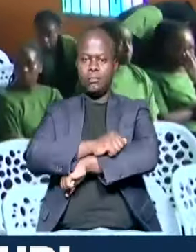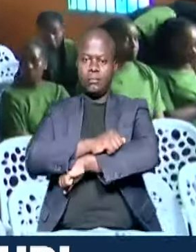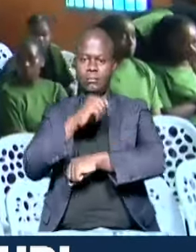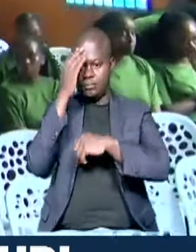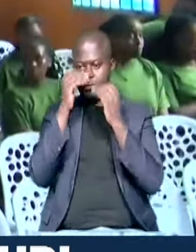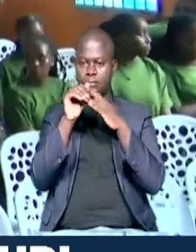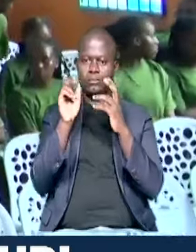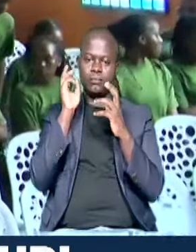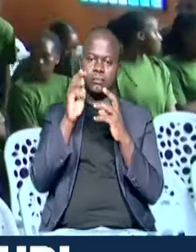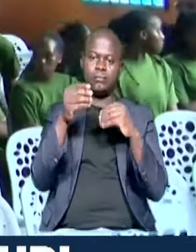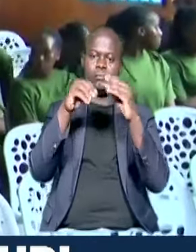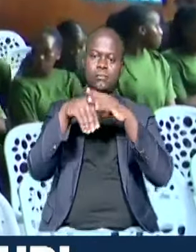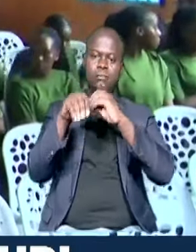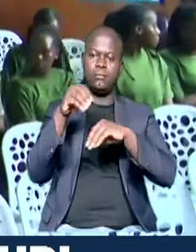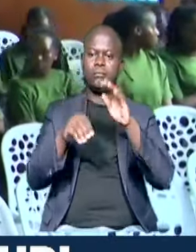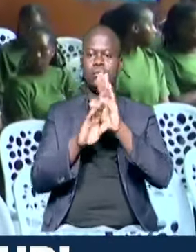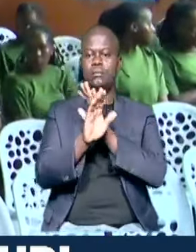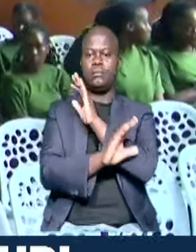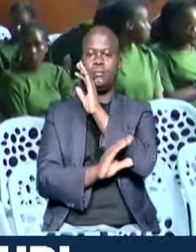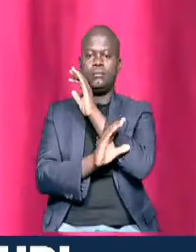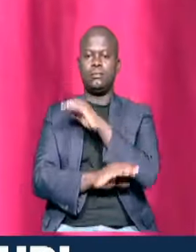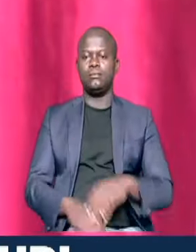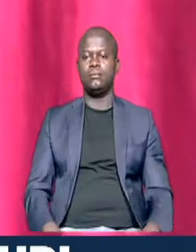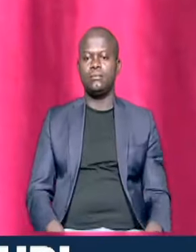ari bwo buzatanga umusanzu mu iterambere ry'igihugu